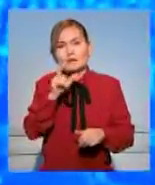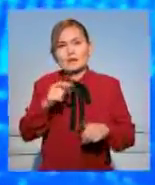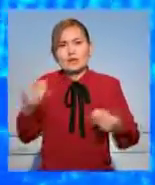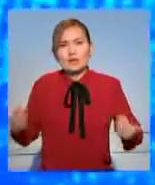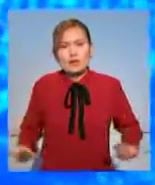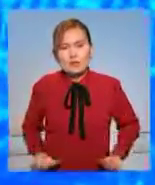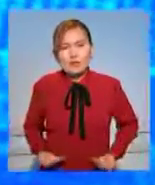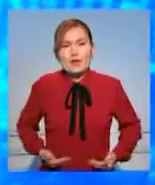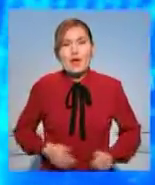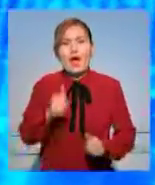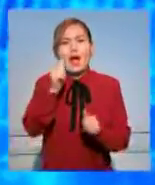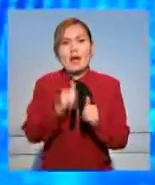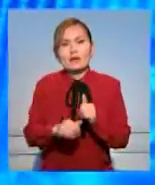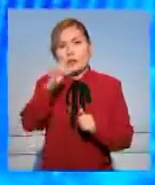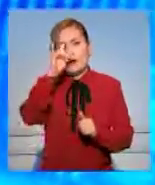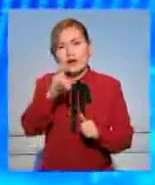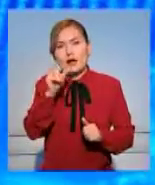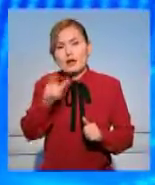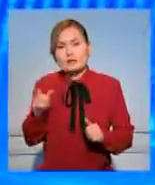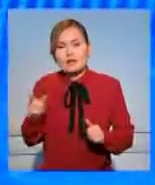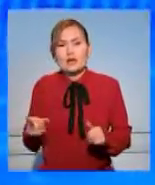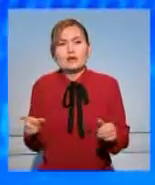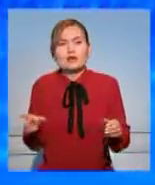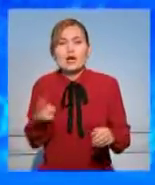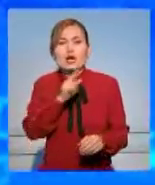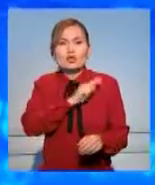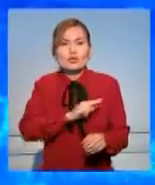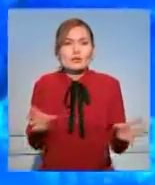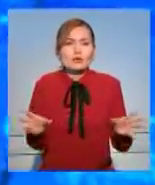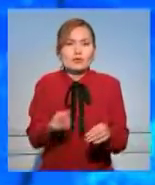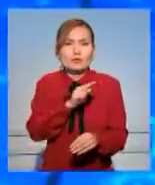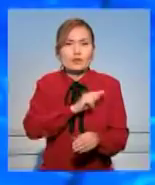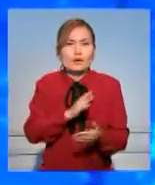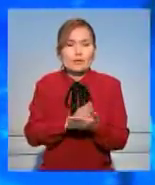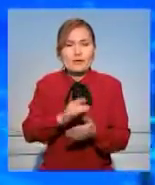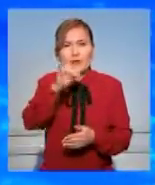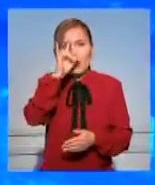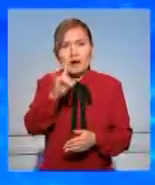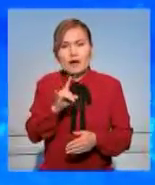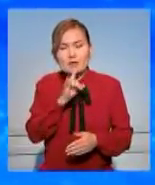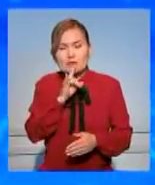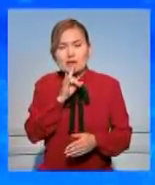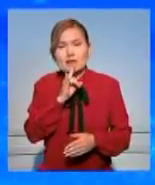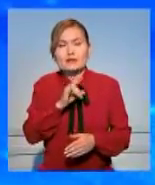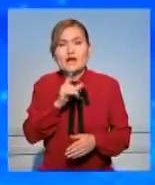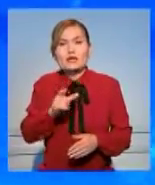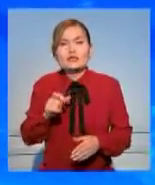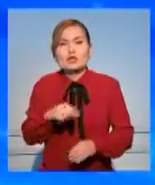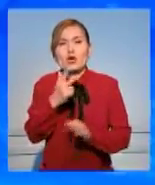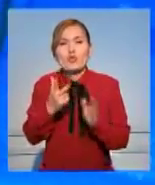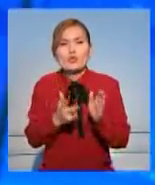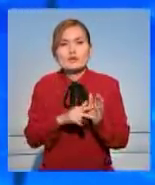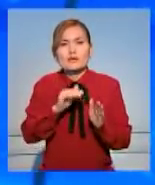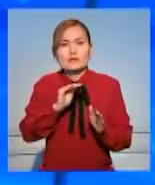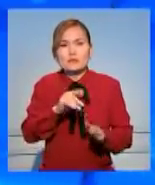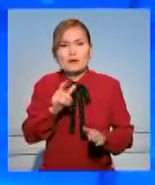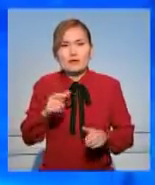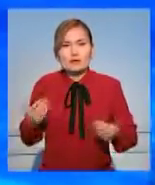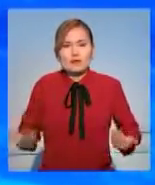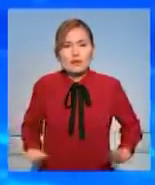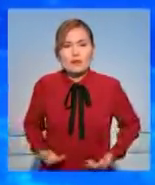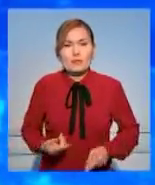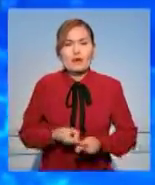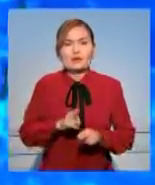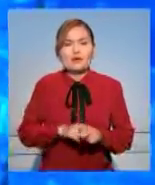қазақтардың жеке-жеке жұмыс істеп келген 4 ұйымын біріктірген. Бұл облыста қазақтардың саны 18 мыңға жуықтайды. Бүгінде ұйым Батыс